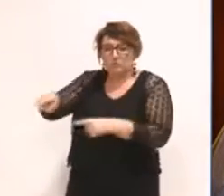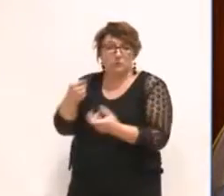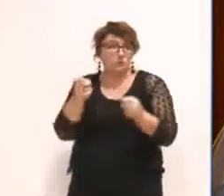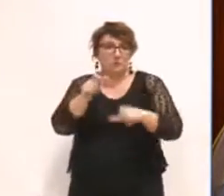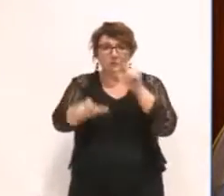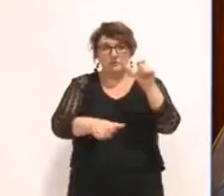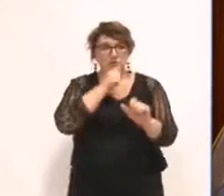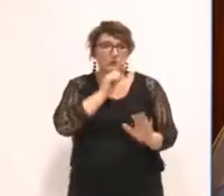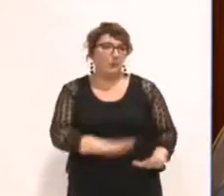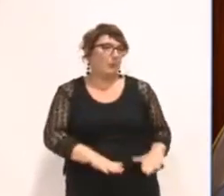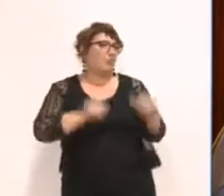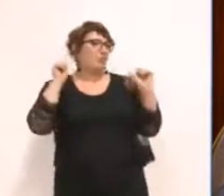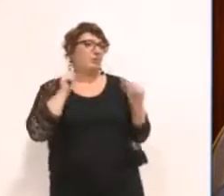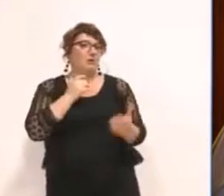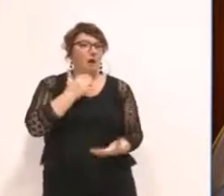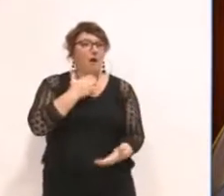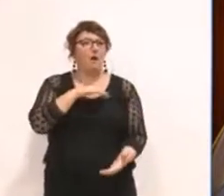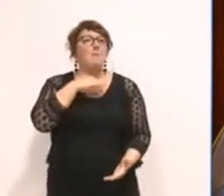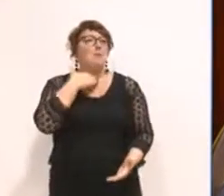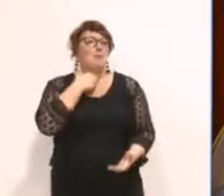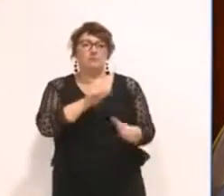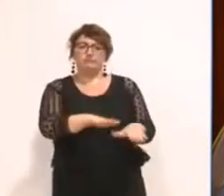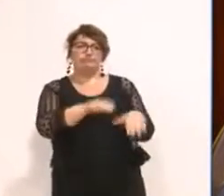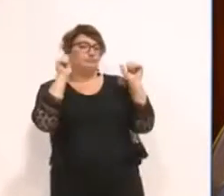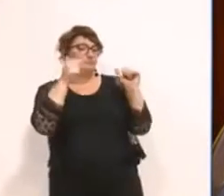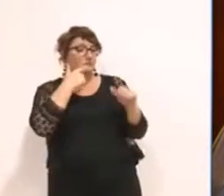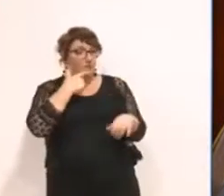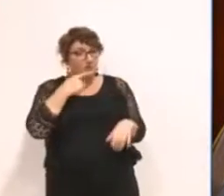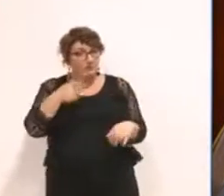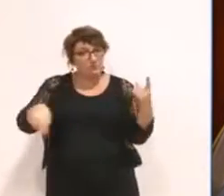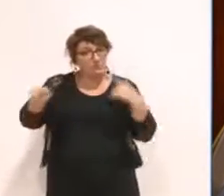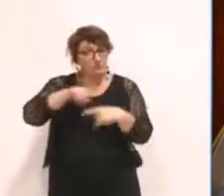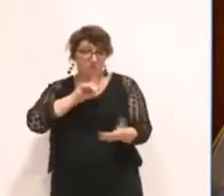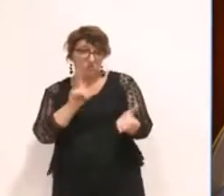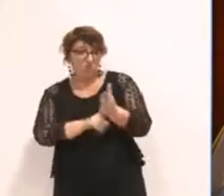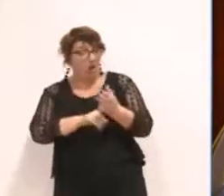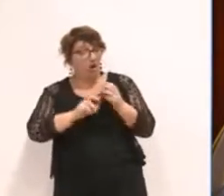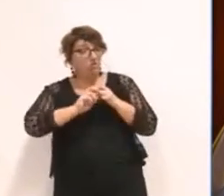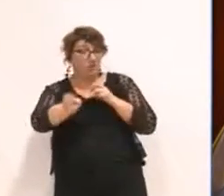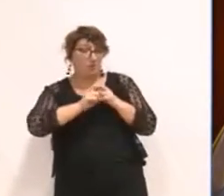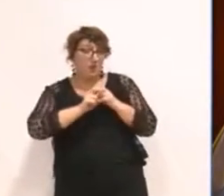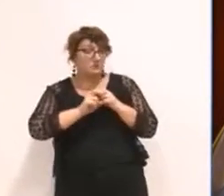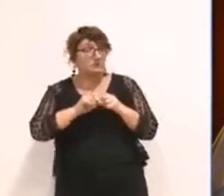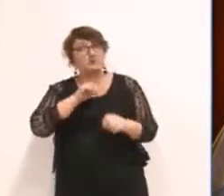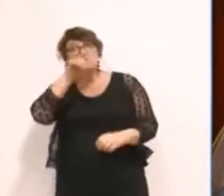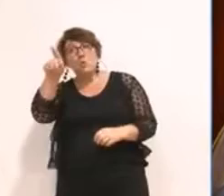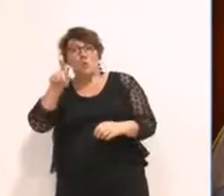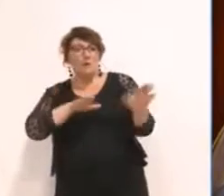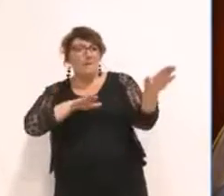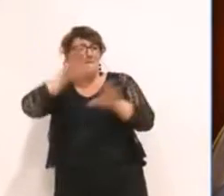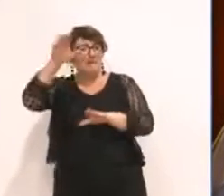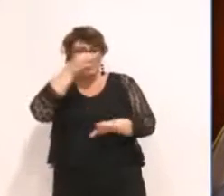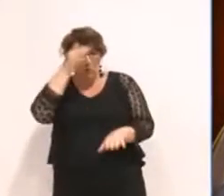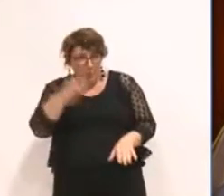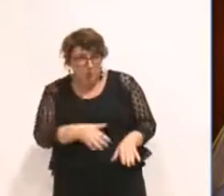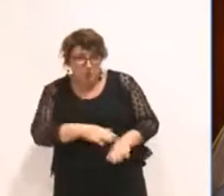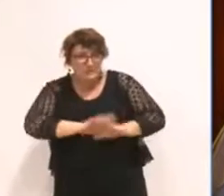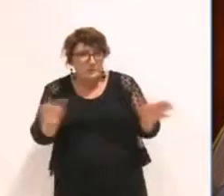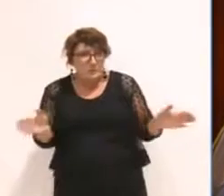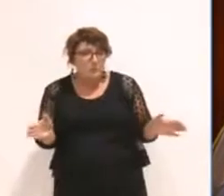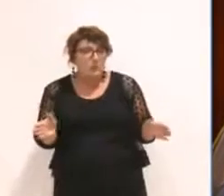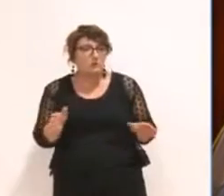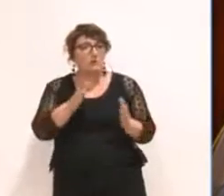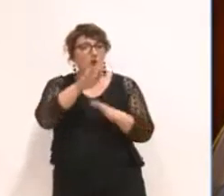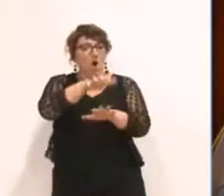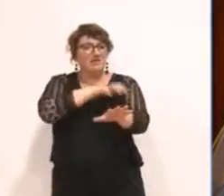Faut-il conseiller aux plus âgés de ne plus se déplacer que les jours de pic de pollution? En Isère, plus de 40% des ménages dont la personne